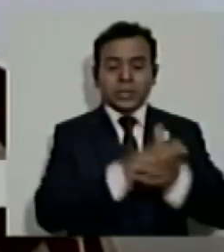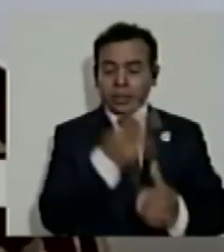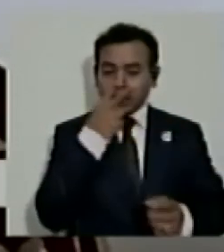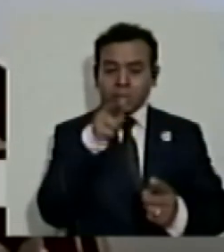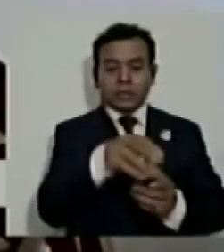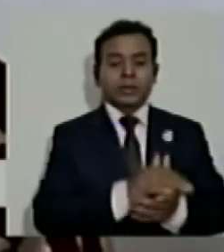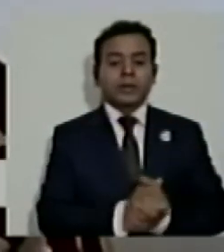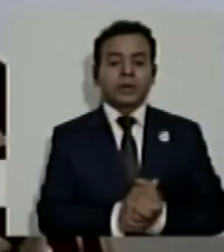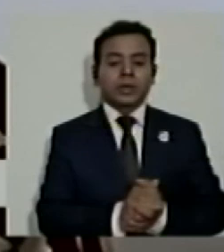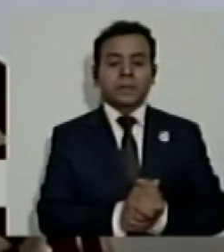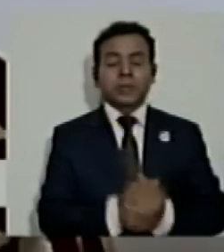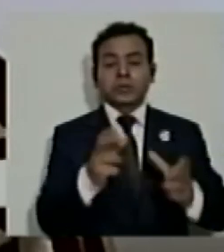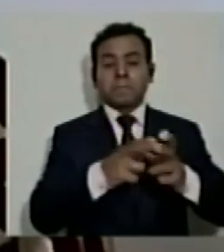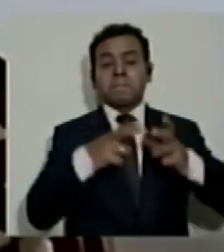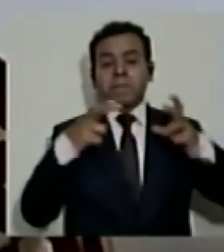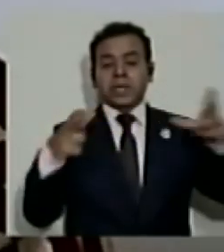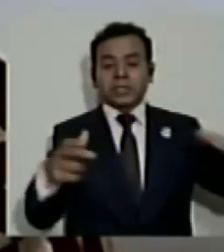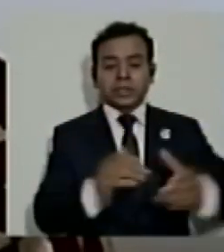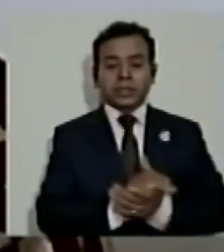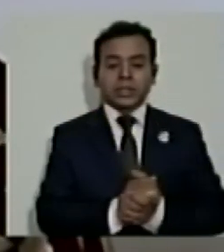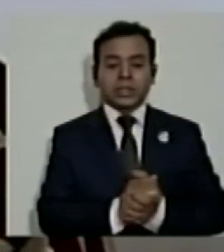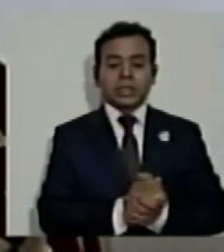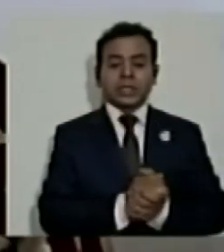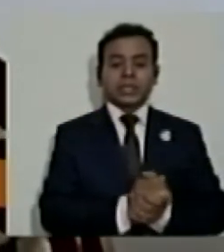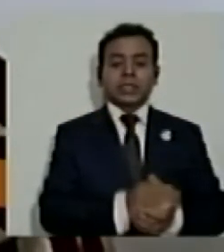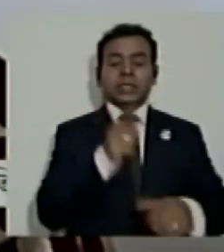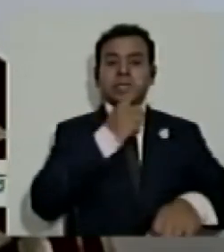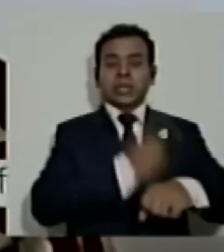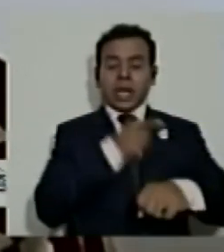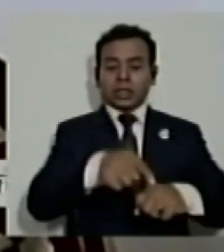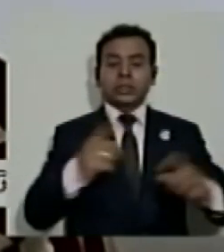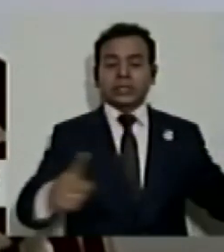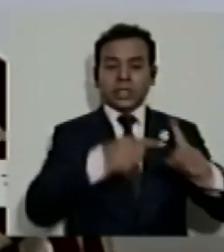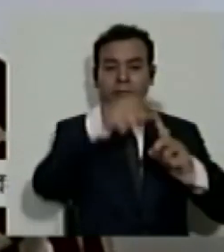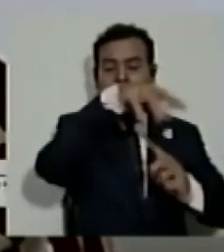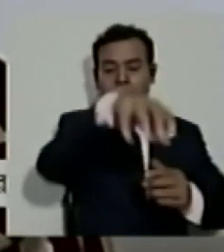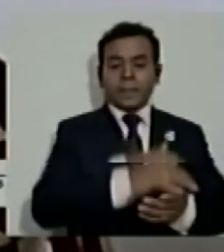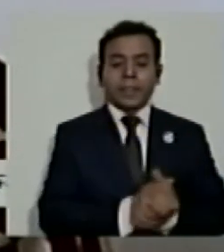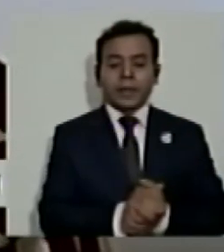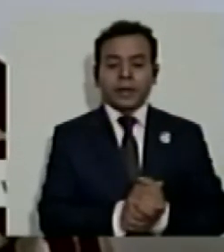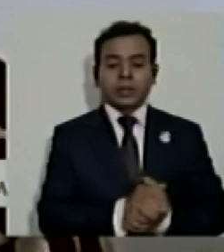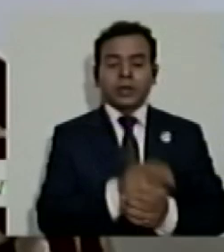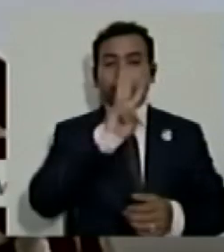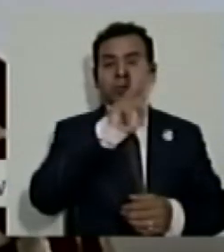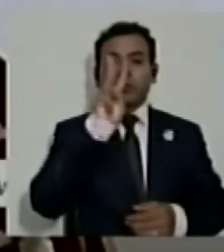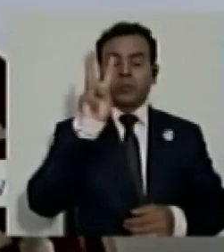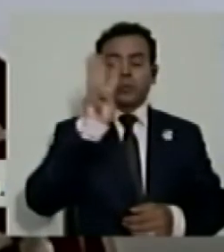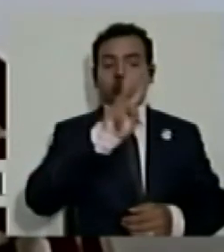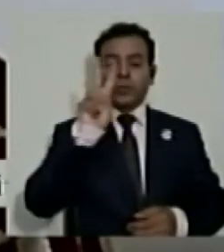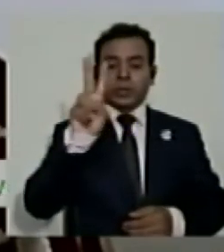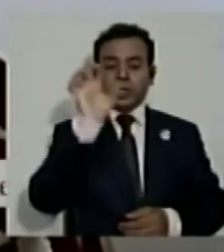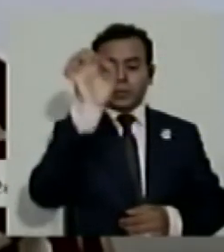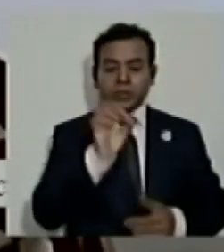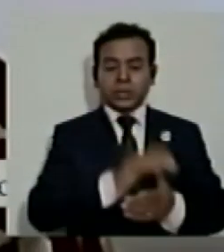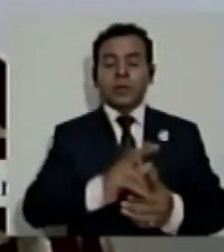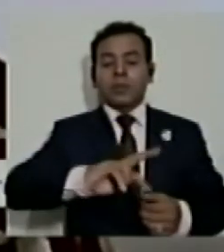শহরের মধ্যে, সর্বমোট শতকরা 32 ভাগ। এর পরবর্তীতে রয়েছেন গাজীপুর, আমরা নতুন